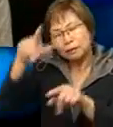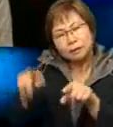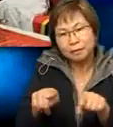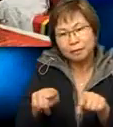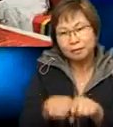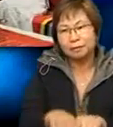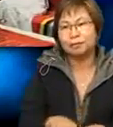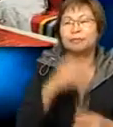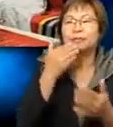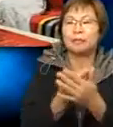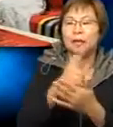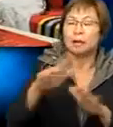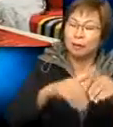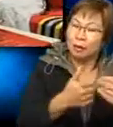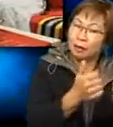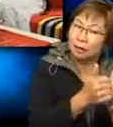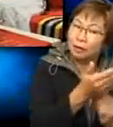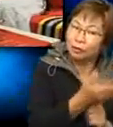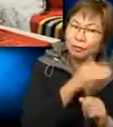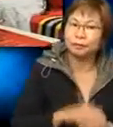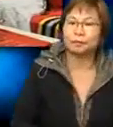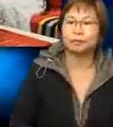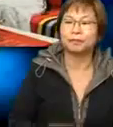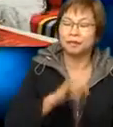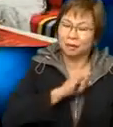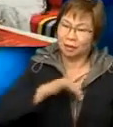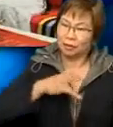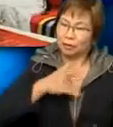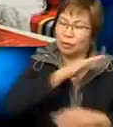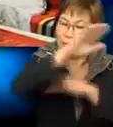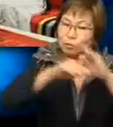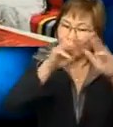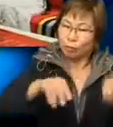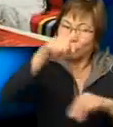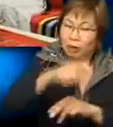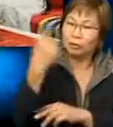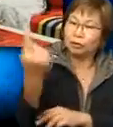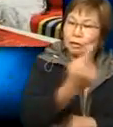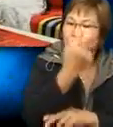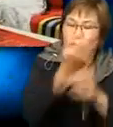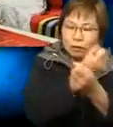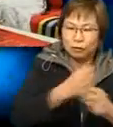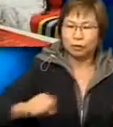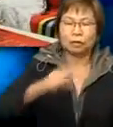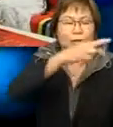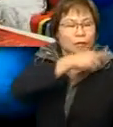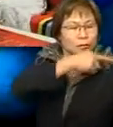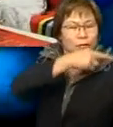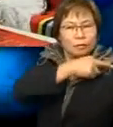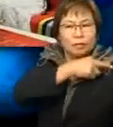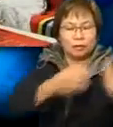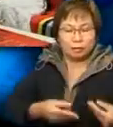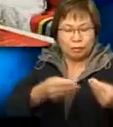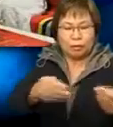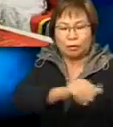kita. Baiklah. Bagaimana pula dengan Aiman? Saya rasa para pelajar haruslah sentiasa bersedia untuk memikul